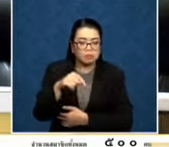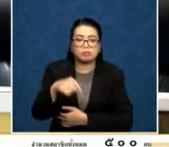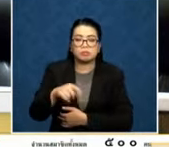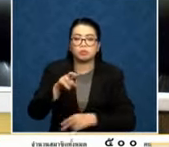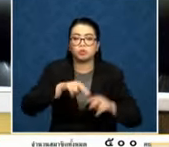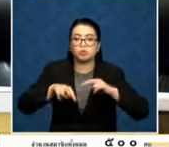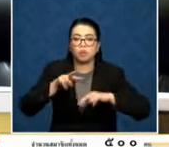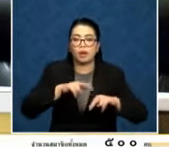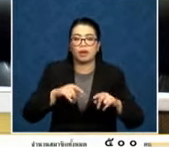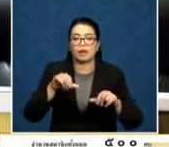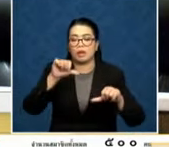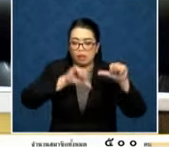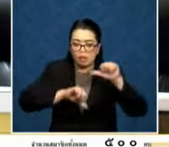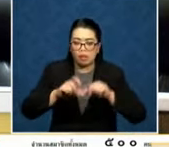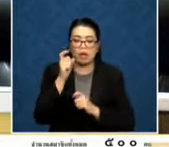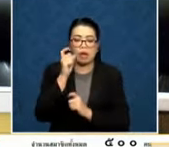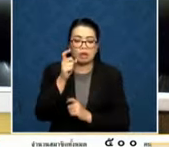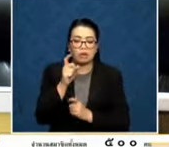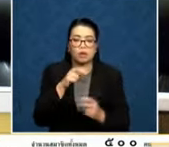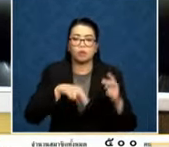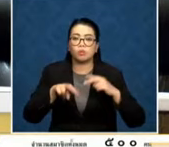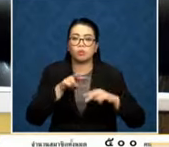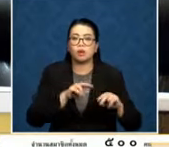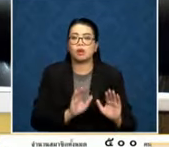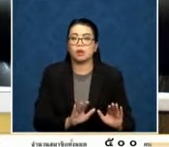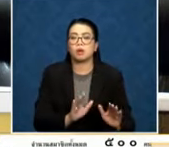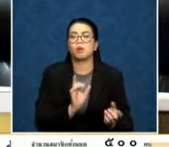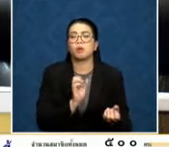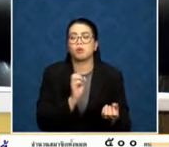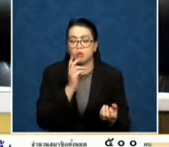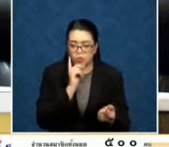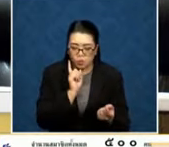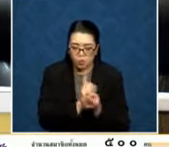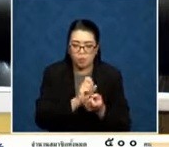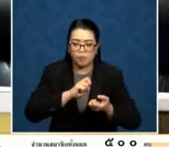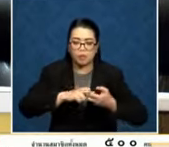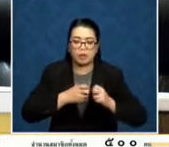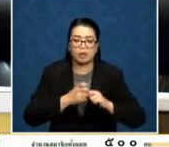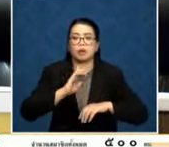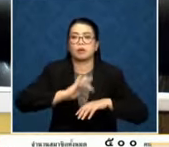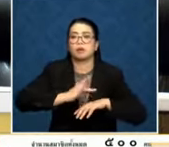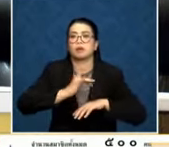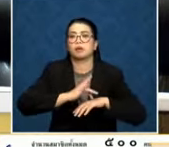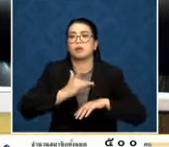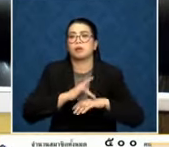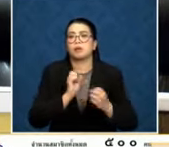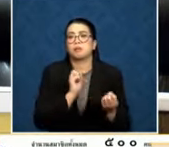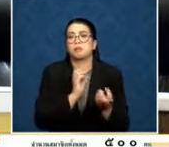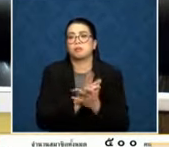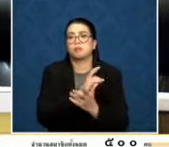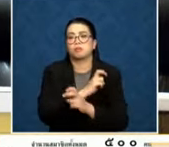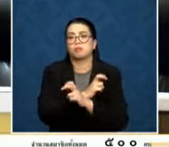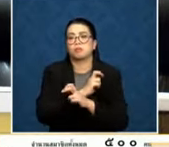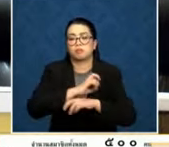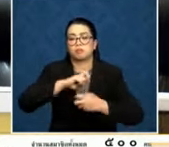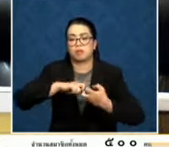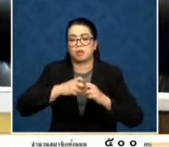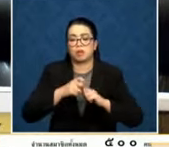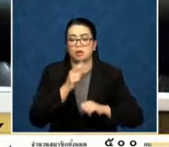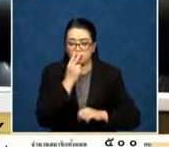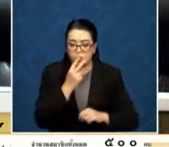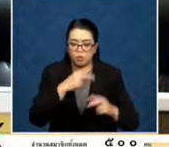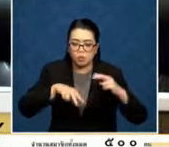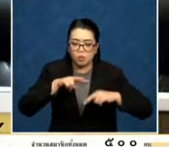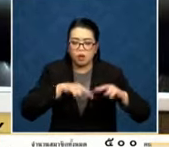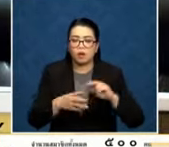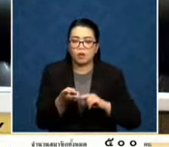เนี่ยผมอยากจะให้รัฐบาลนะครับมองปัญหาเรื่องสิ่งแวดล้อมและควรจะต้องเพิ่มงบประมาณให้มากกว่านี้มากกว่า